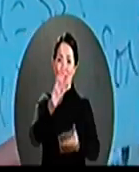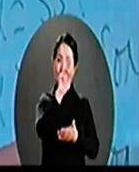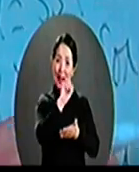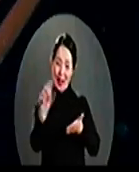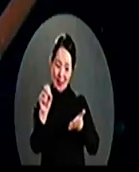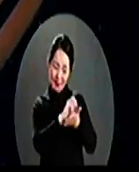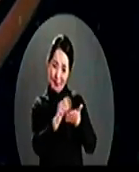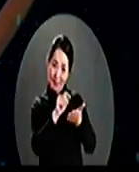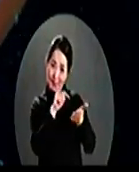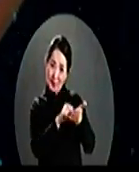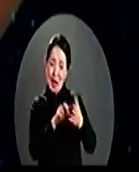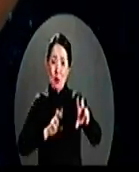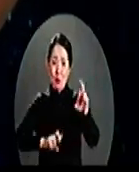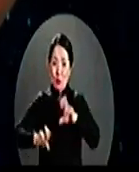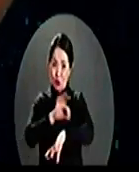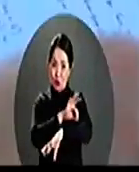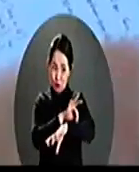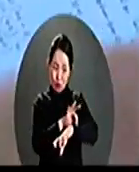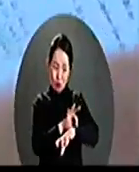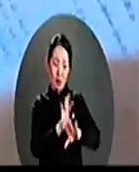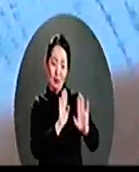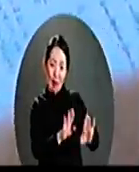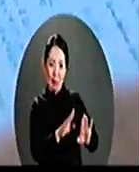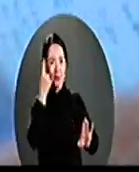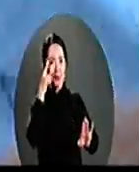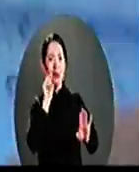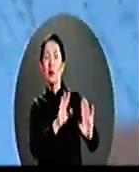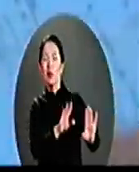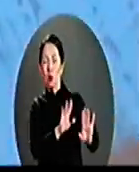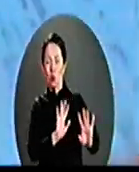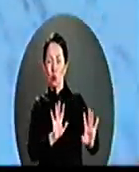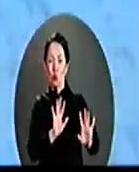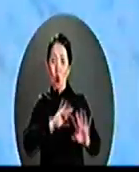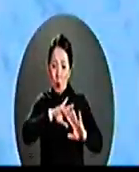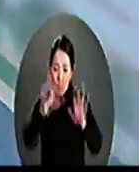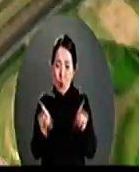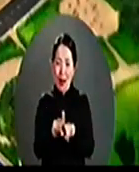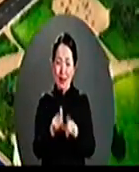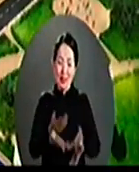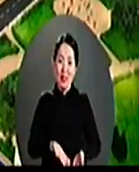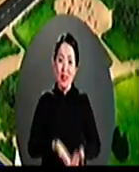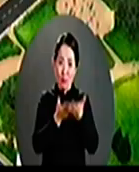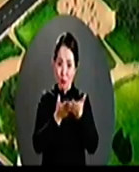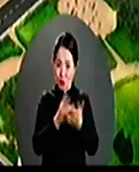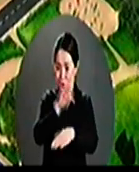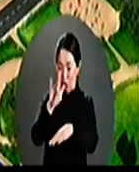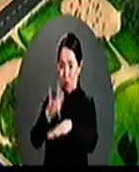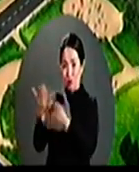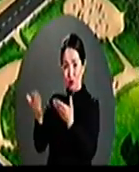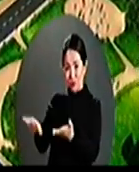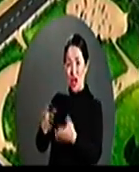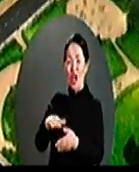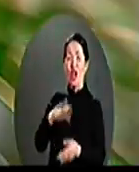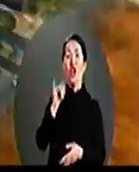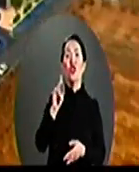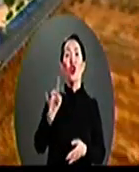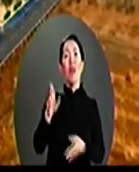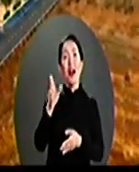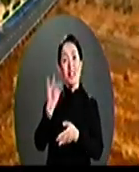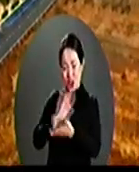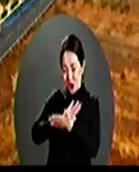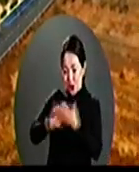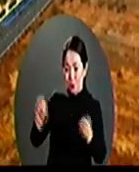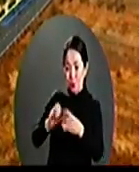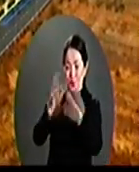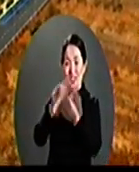Цаасан дээрх бизнесийн төслүүдийг санаа төдийхөн үлдээлгүүгээр бүгдд нь ижил дэмжлэг боломж олгох төв энэ. Энэ бол инновац буюу